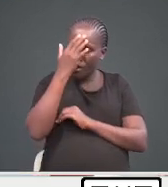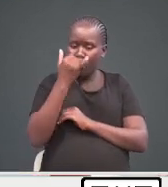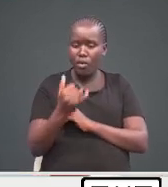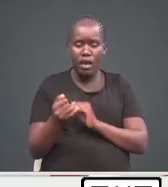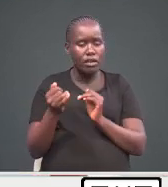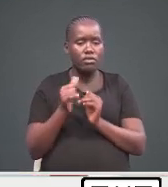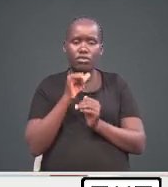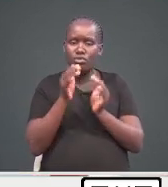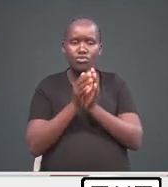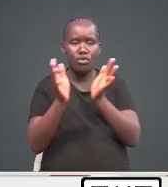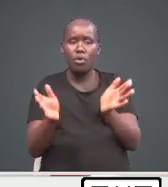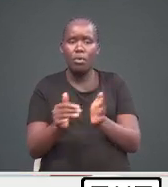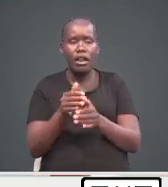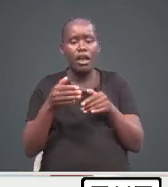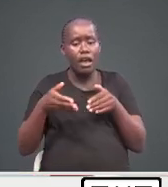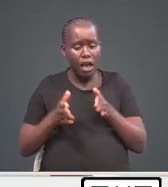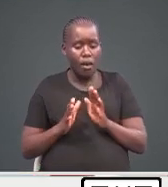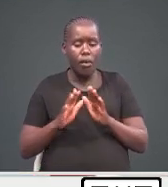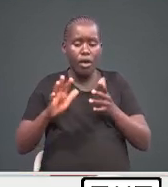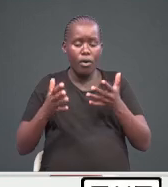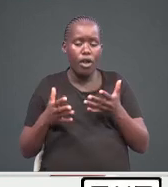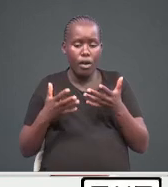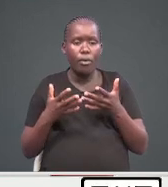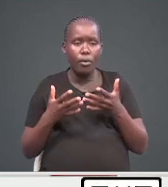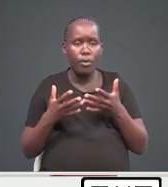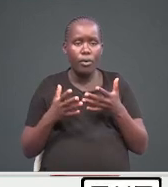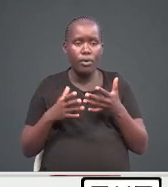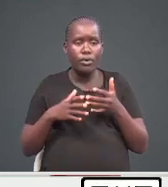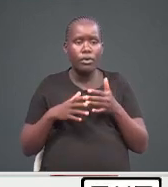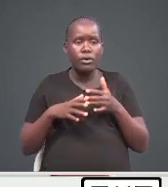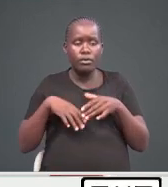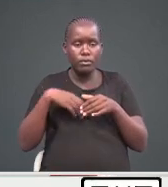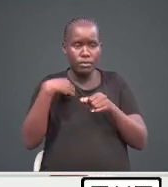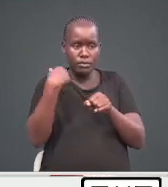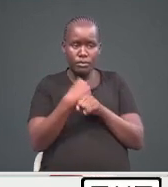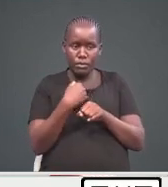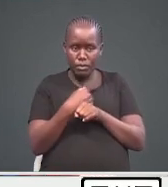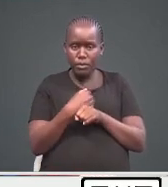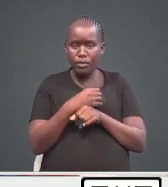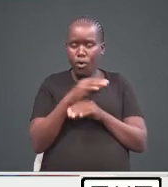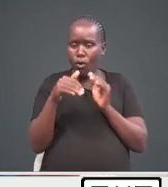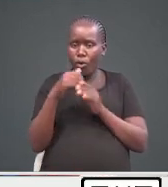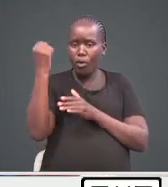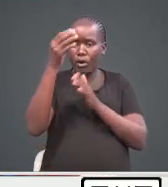tusifungue namna ya kufanyia kila mwanasiasa aliyechaguliwa audit kama vile